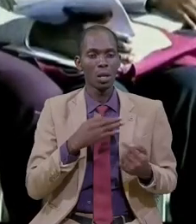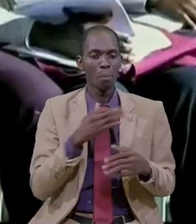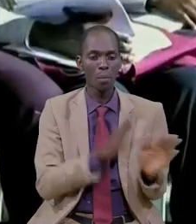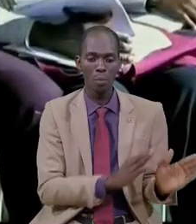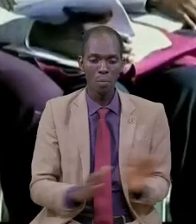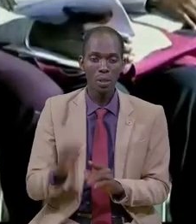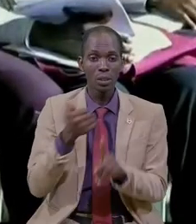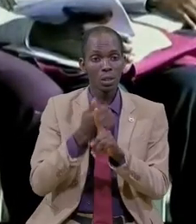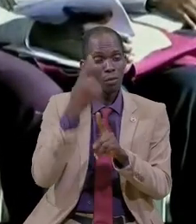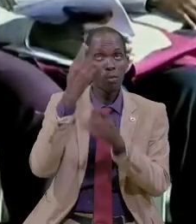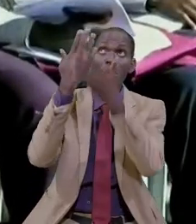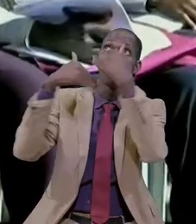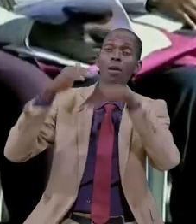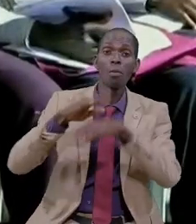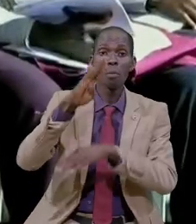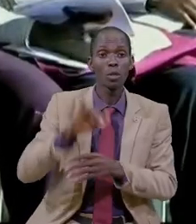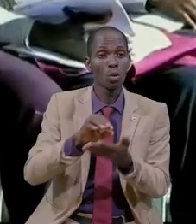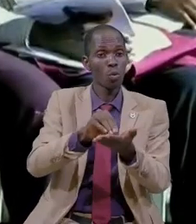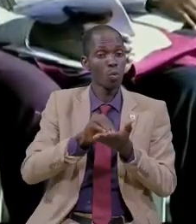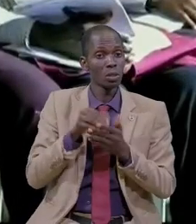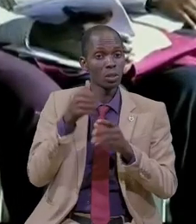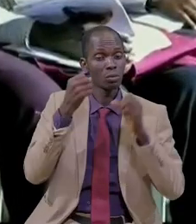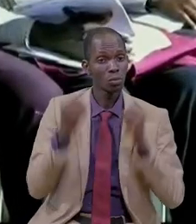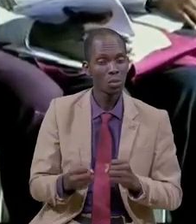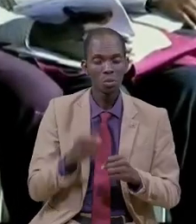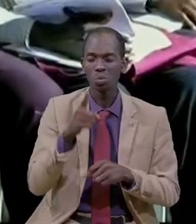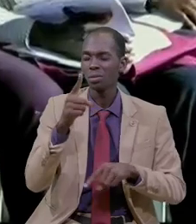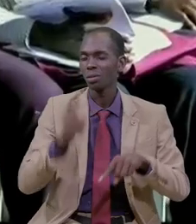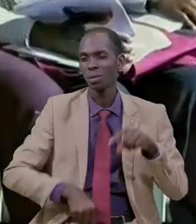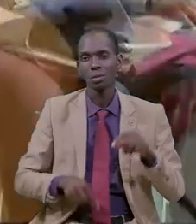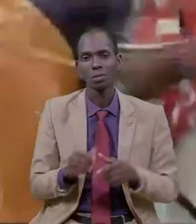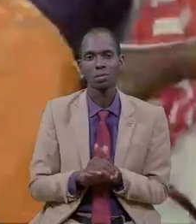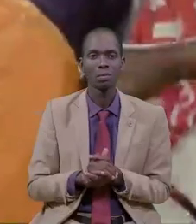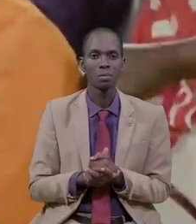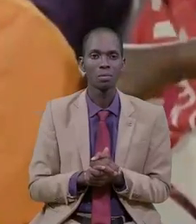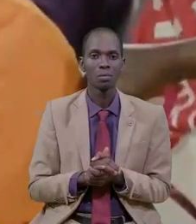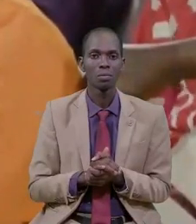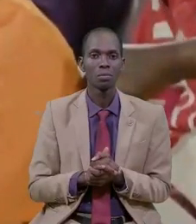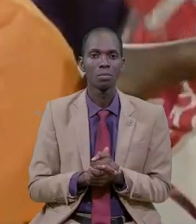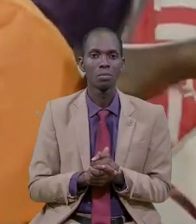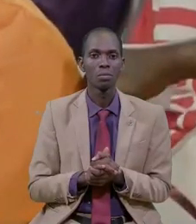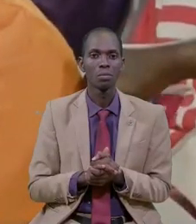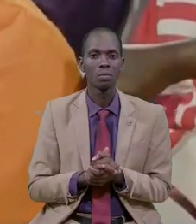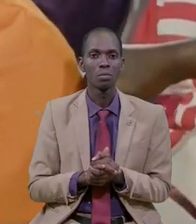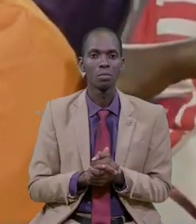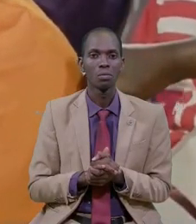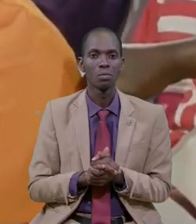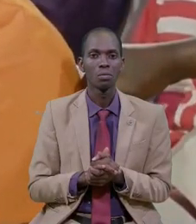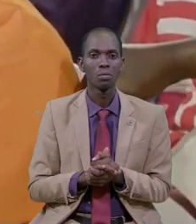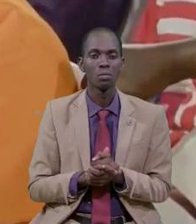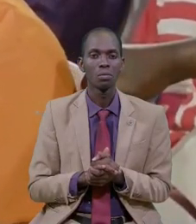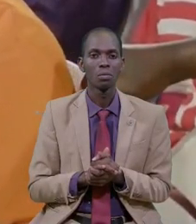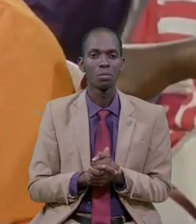heaven by your own strength. Et tu ne peux en aucun cas te sauver, peu importe ce que tu fais, tu ne peux pas te sauver du